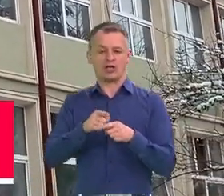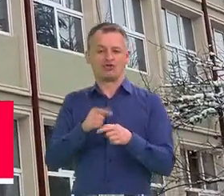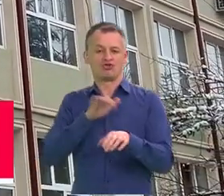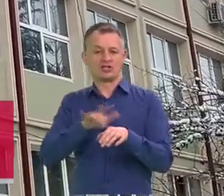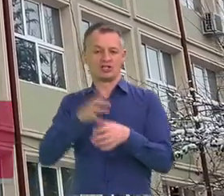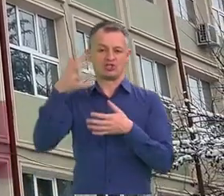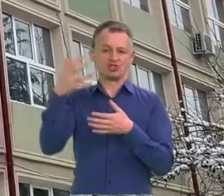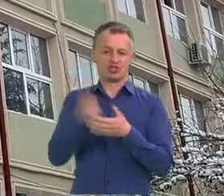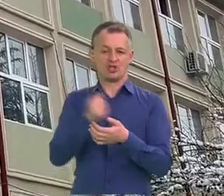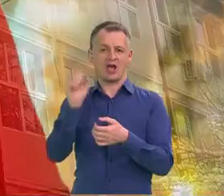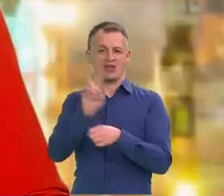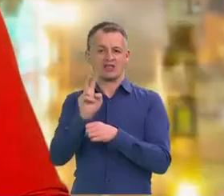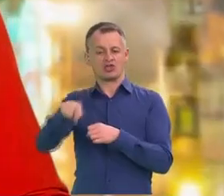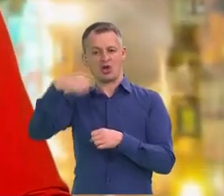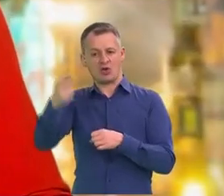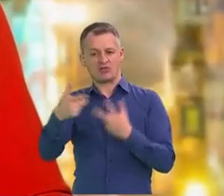consecințe.